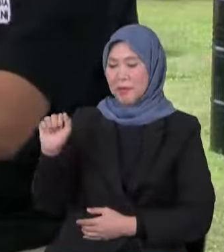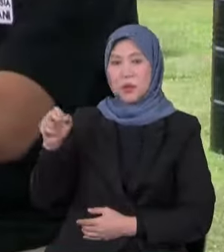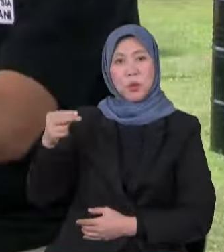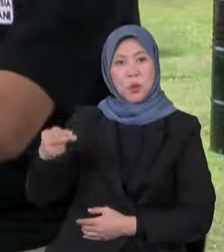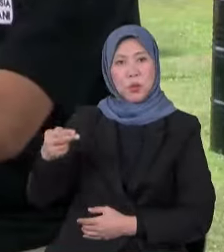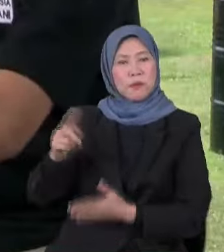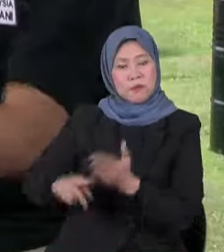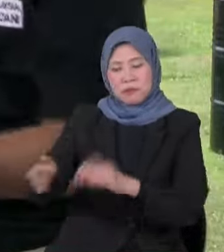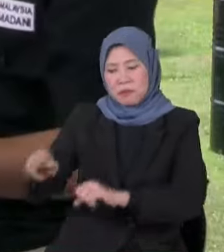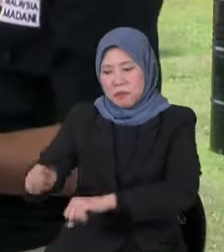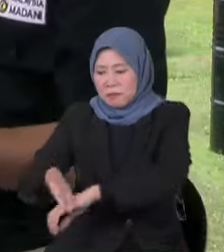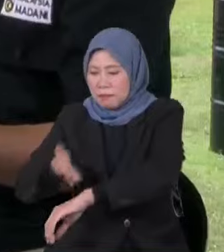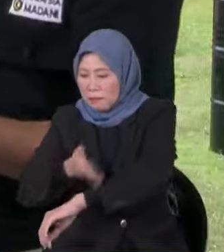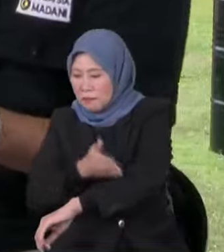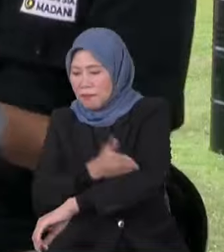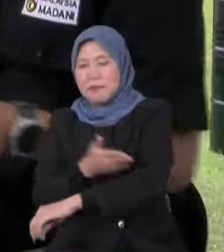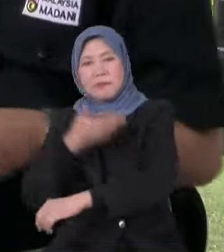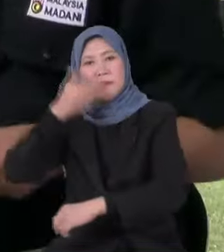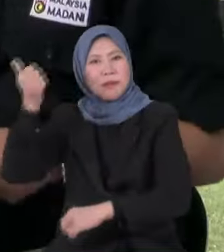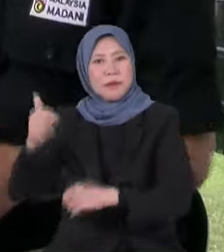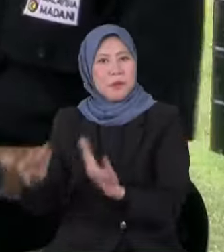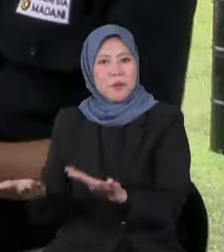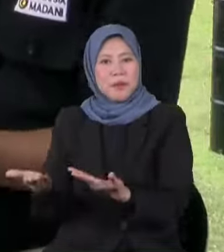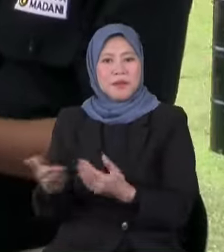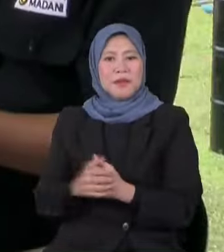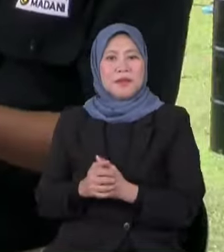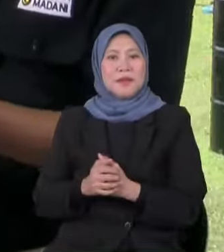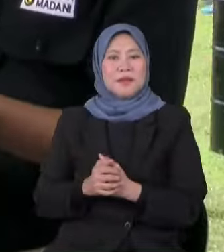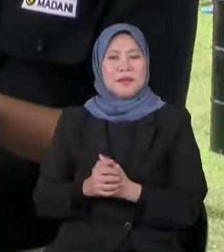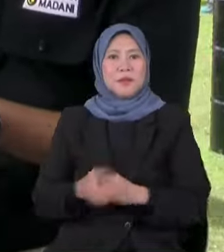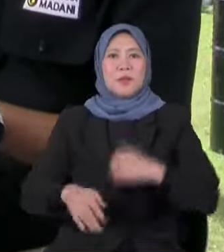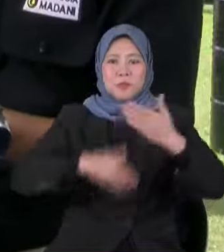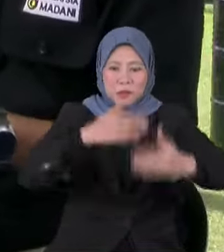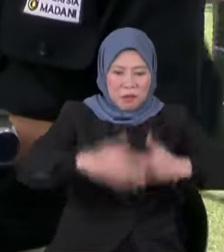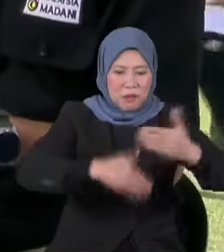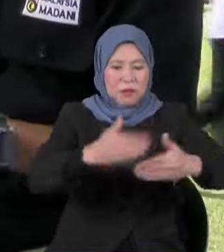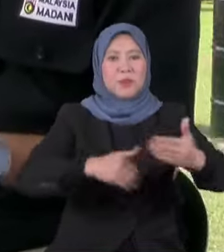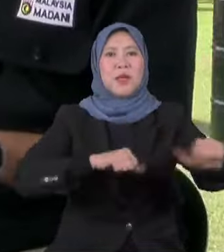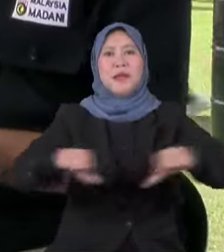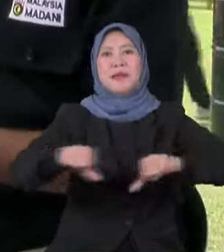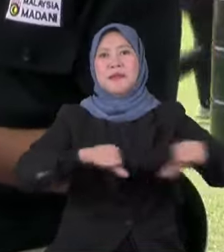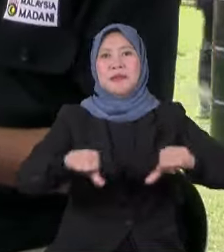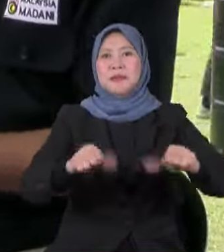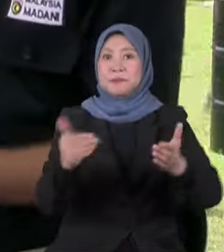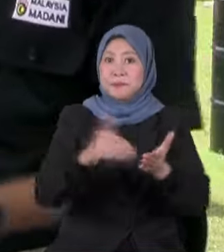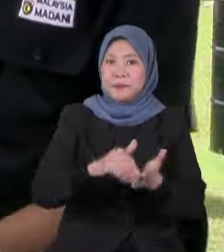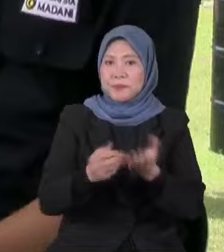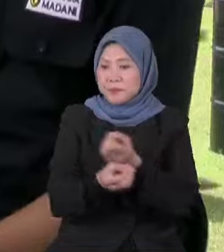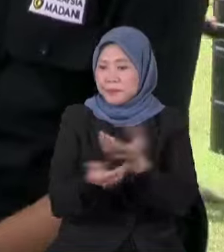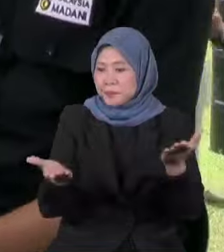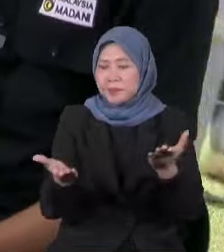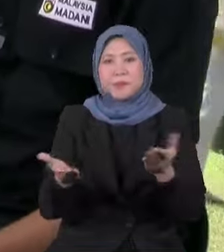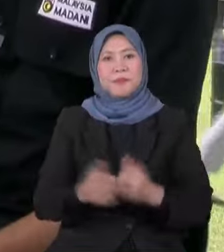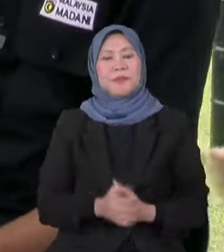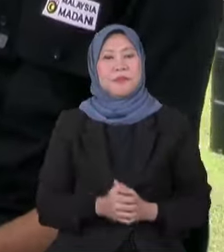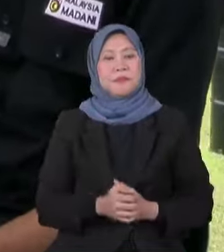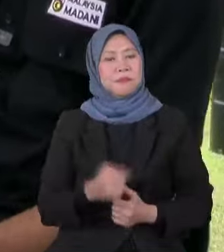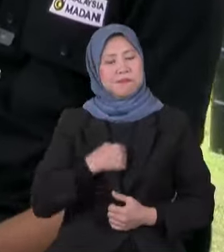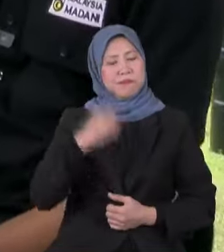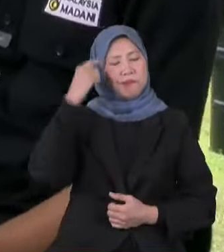lagi penambahbaikan? Memang dah terbaik, tapi apa lagi kita nak majukan lagi untuk aktiviti Rio ini kepada orang ramai? Saya